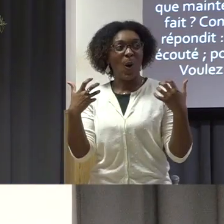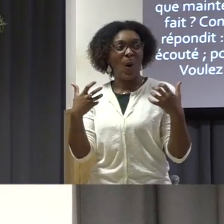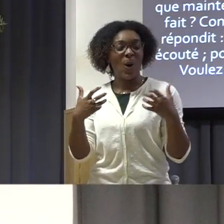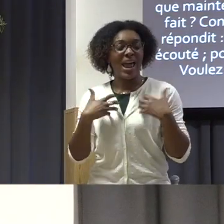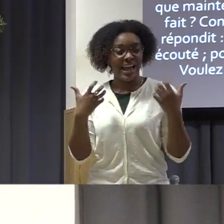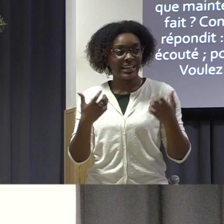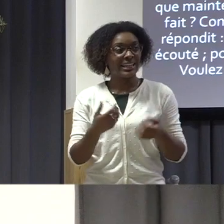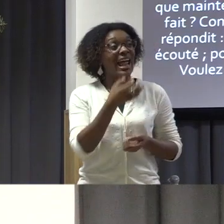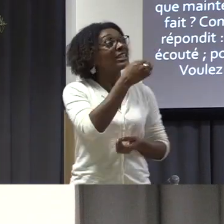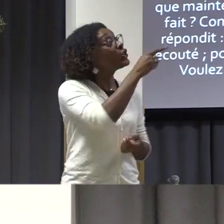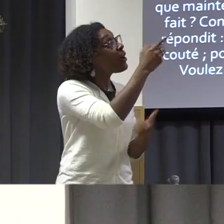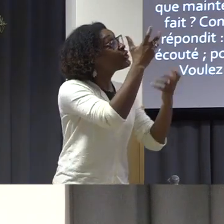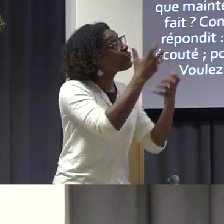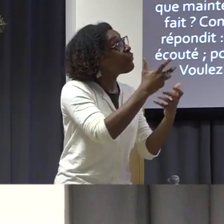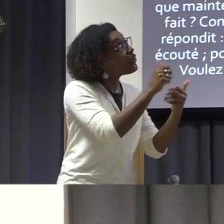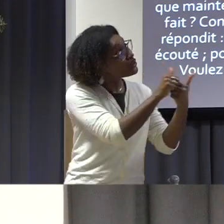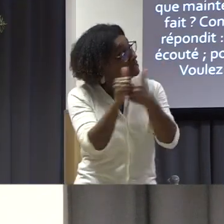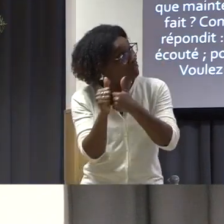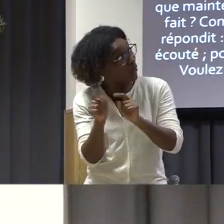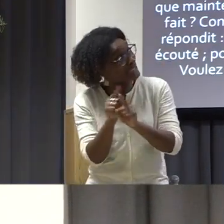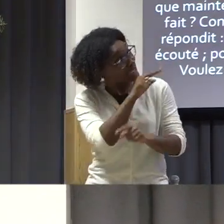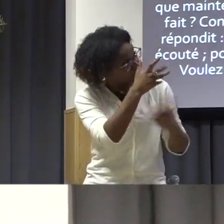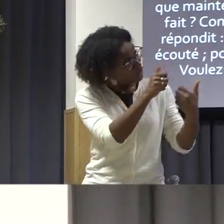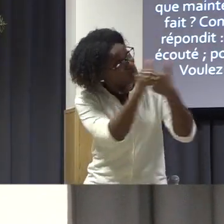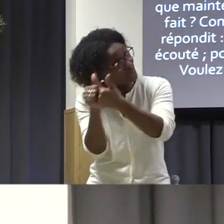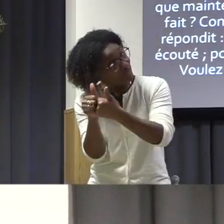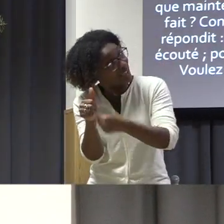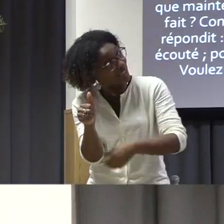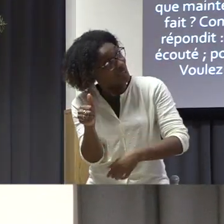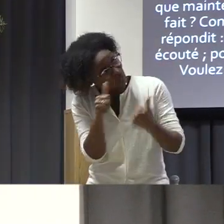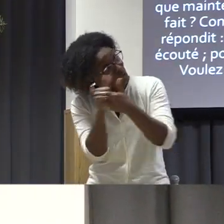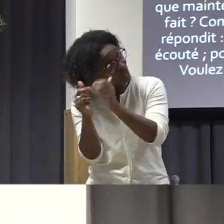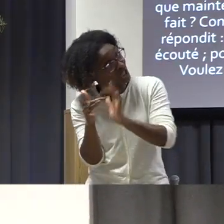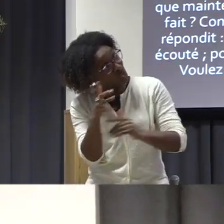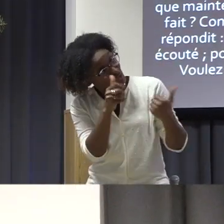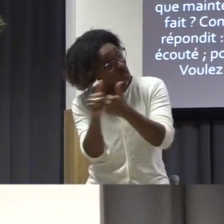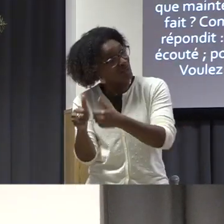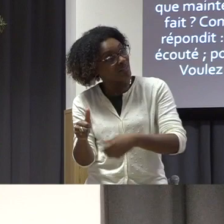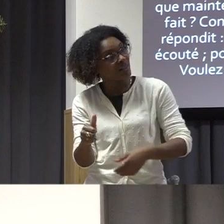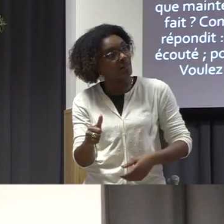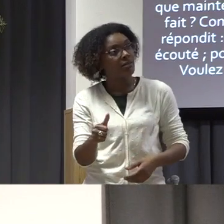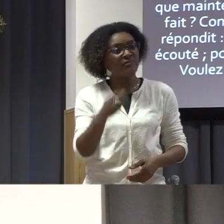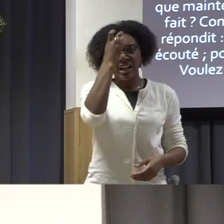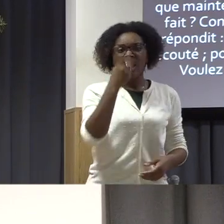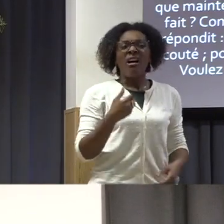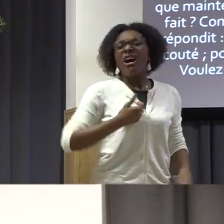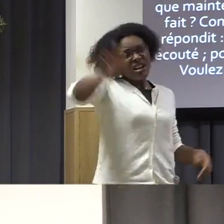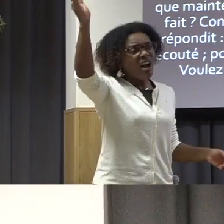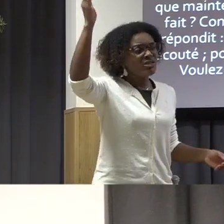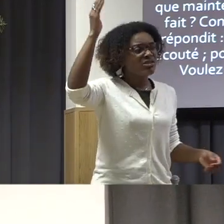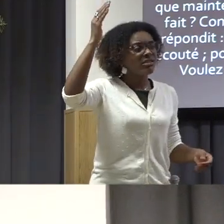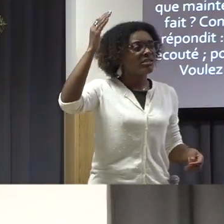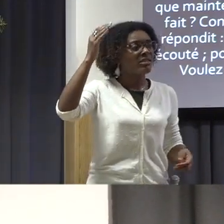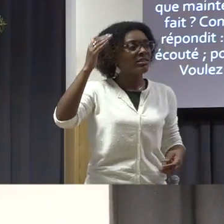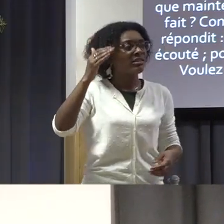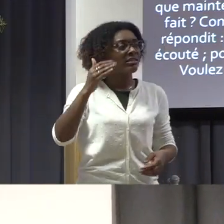voulez vous aussi devenus ses disciples ça a mal tourné après oui il a compris qu fait derrière les questions il y avait un besoin